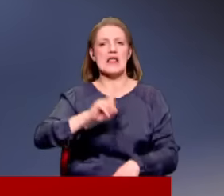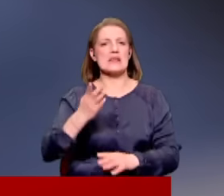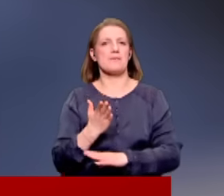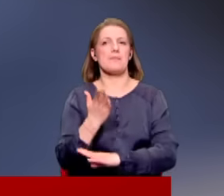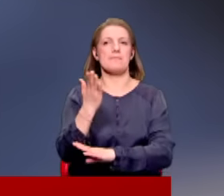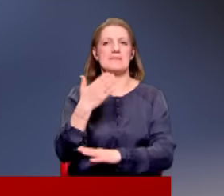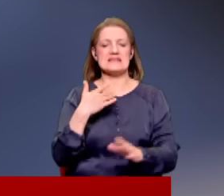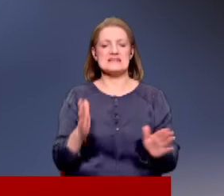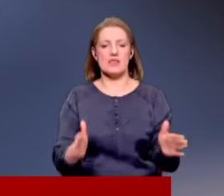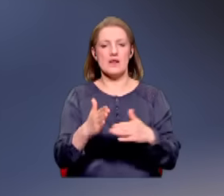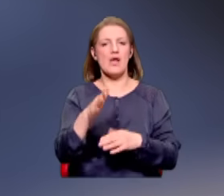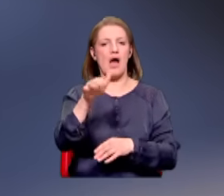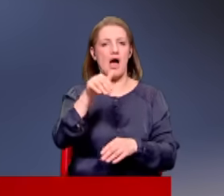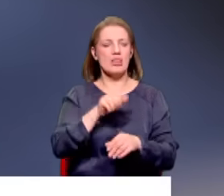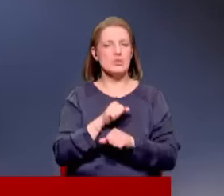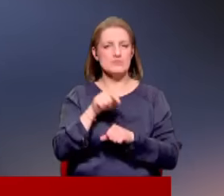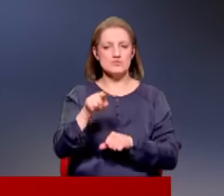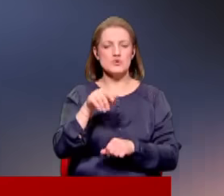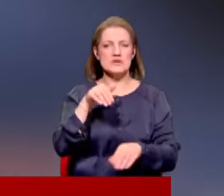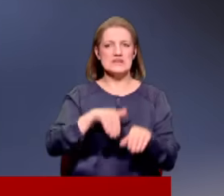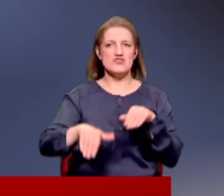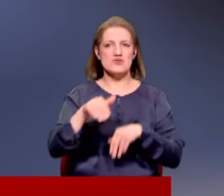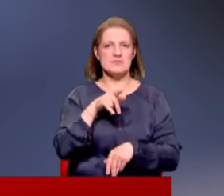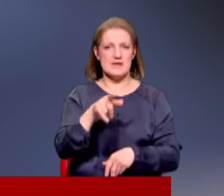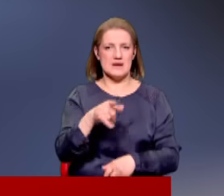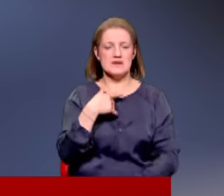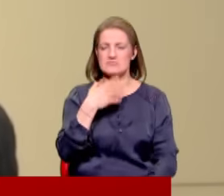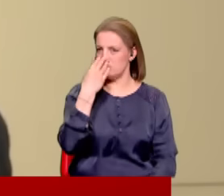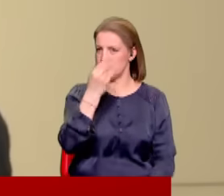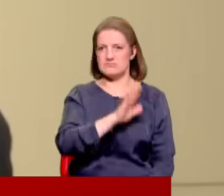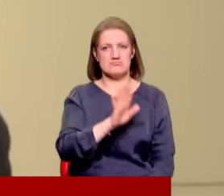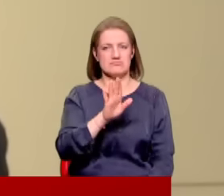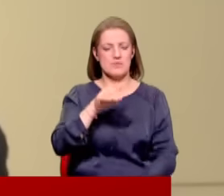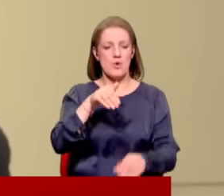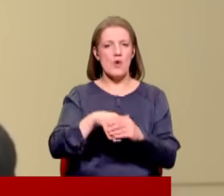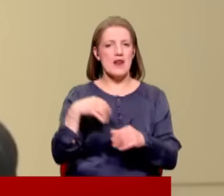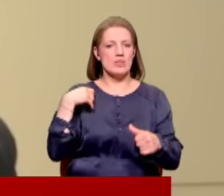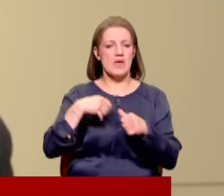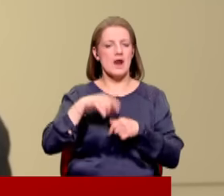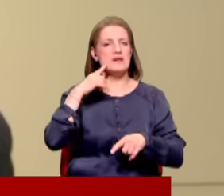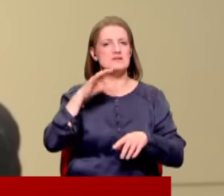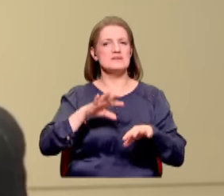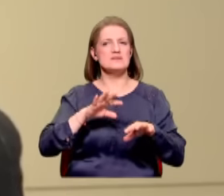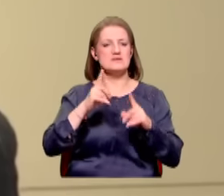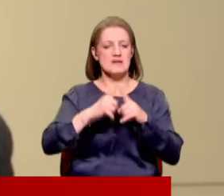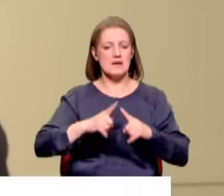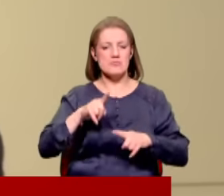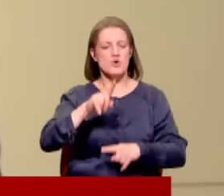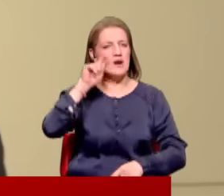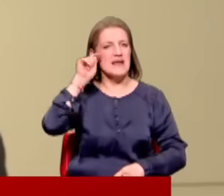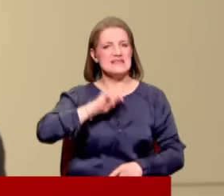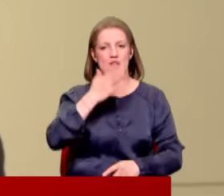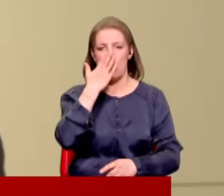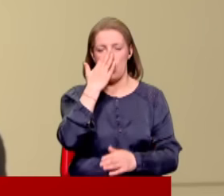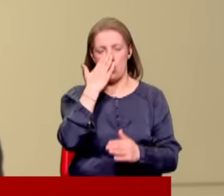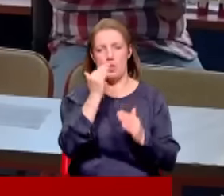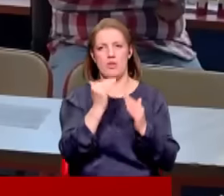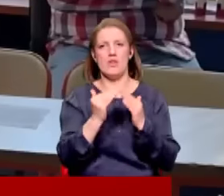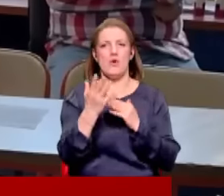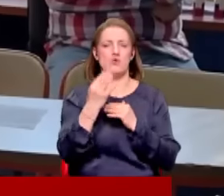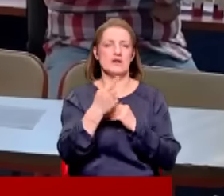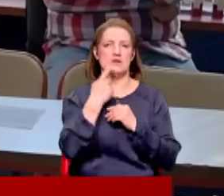sandıkta aldığımız bu seçimi algılara heba edemeyiz. Oyların yeniden sayılmasının bu rezaletin önüne geçeceğini